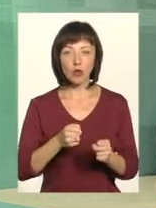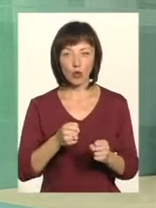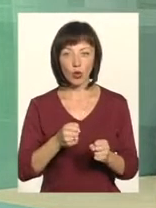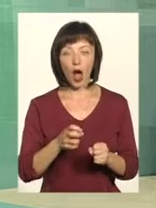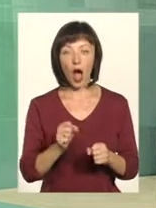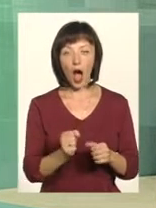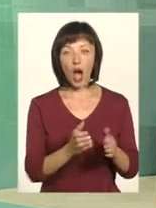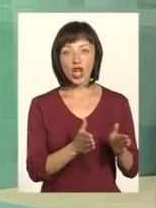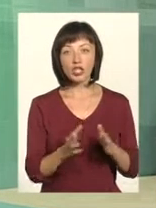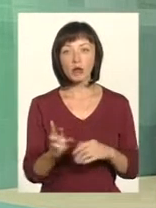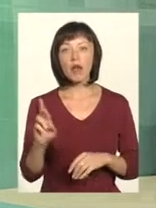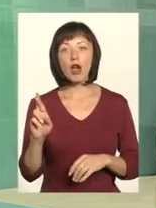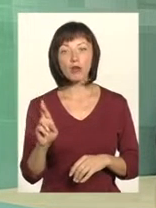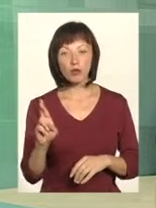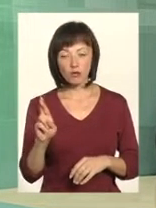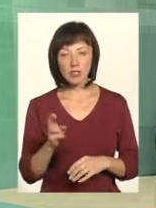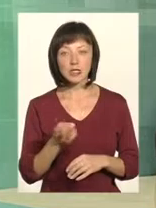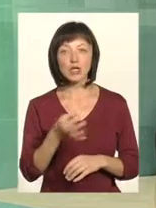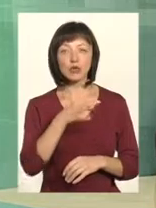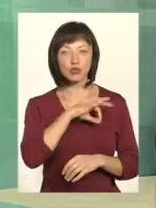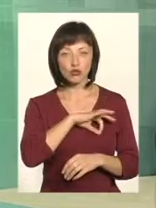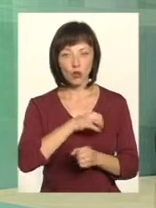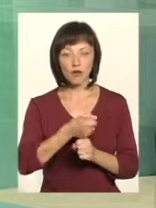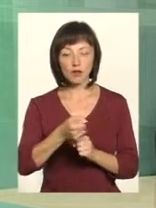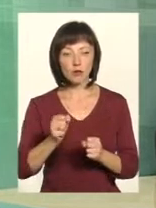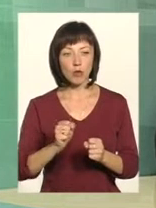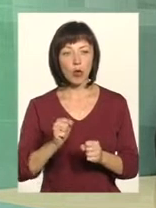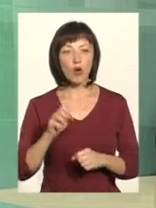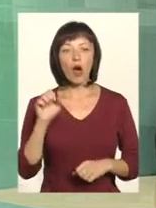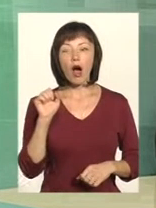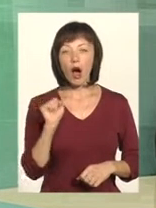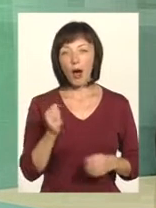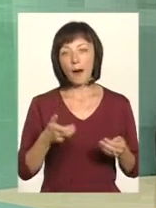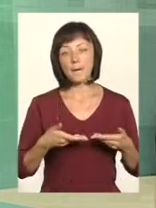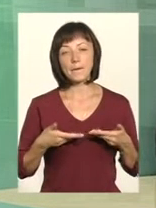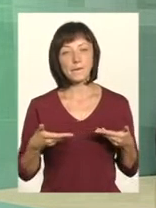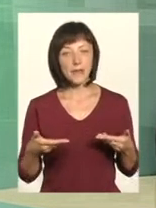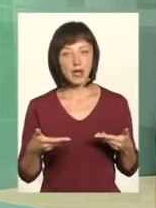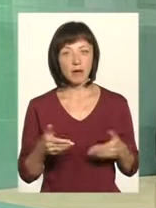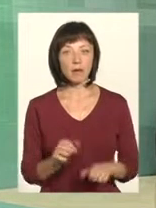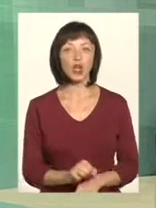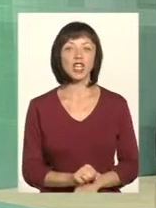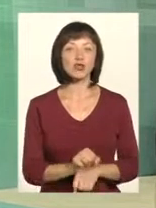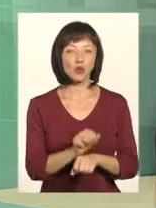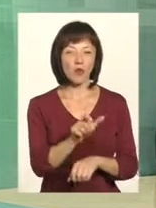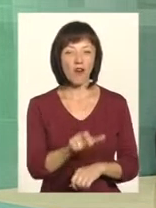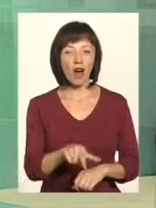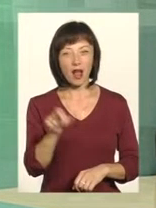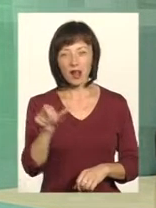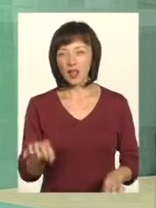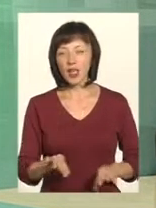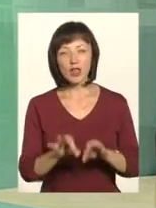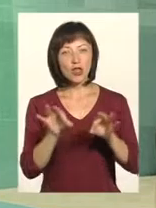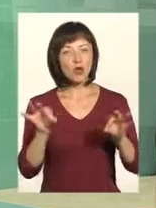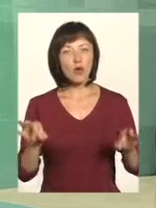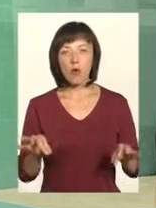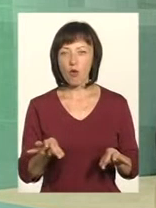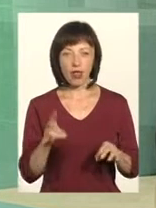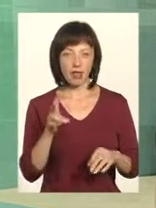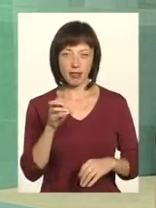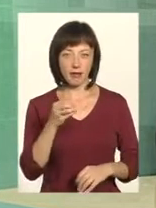Режим Януковича застосовував зброю, а ми, протестувальники, ніколи не переходили цю